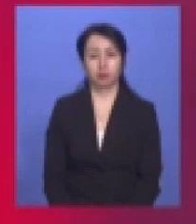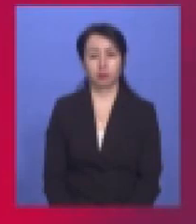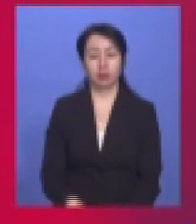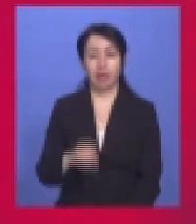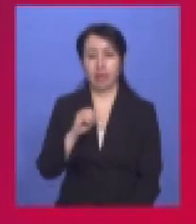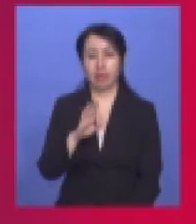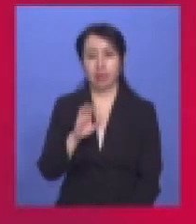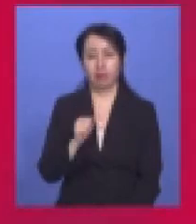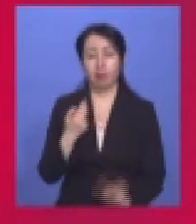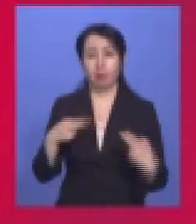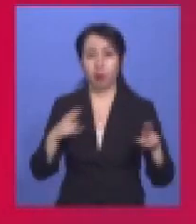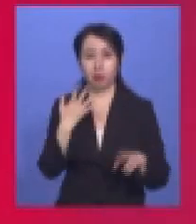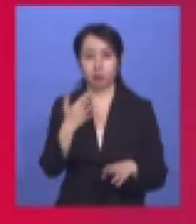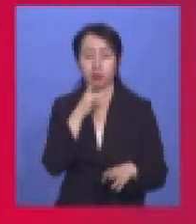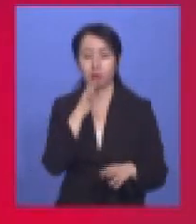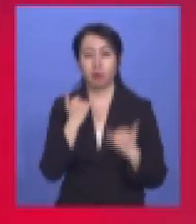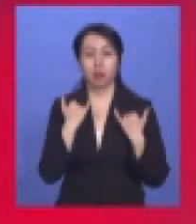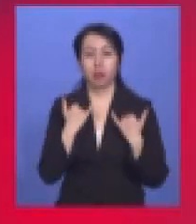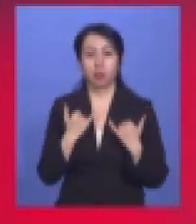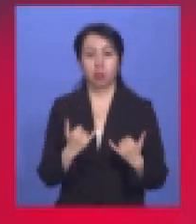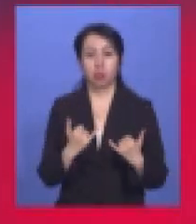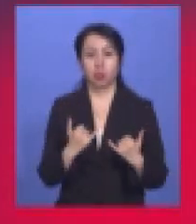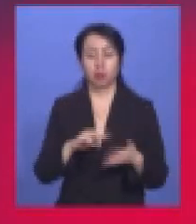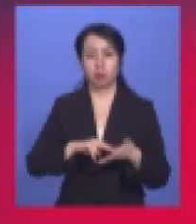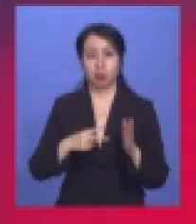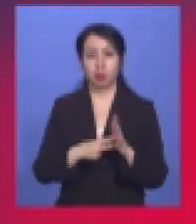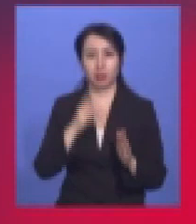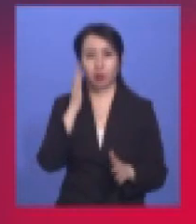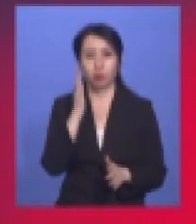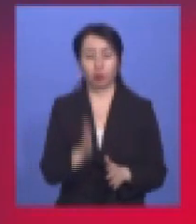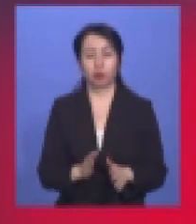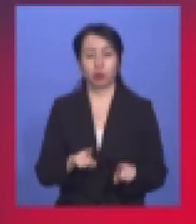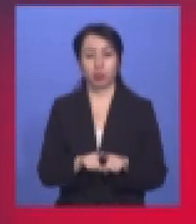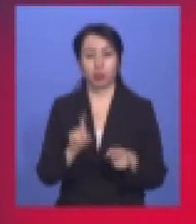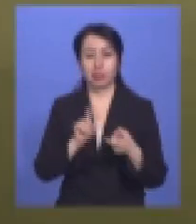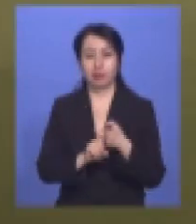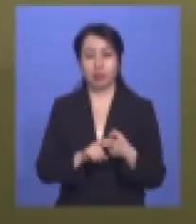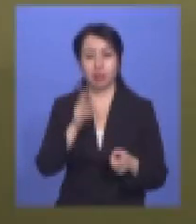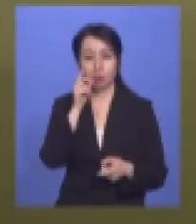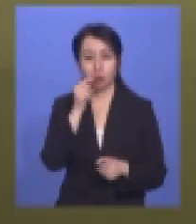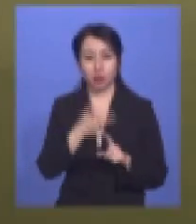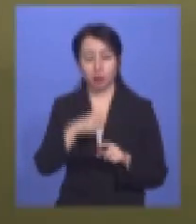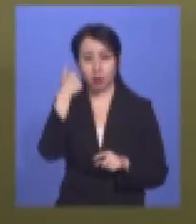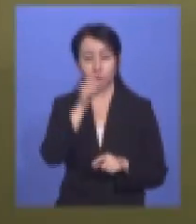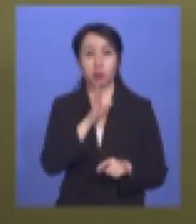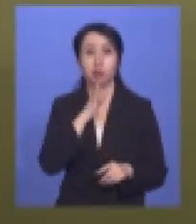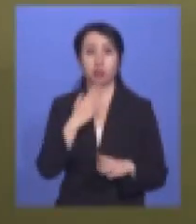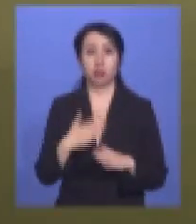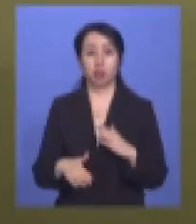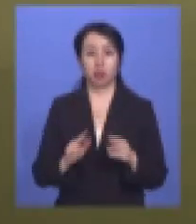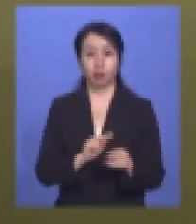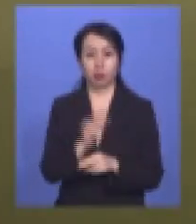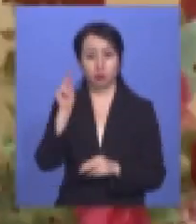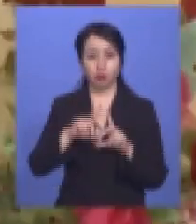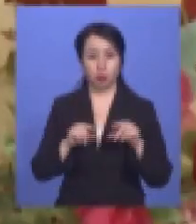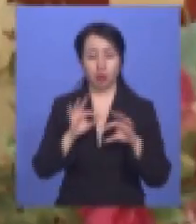Ева Джантлеева поет с 5 лет. Сейчас ей 15, и планы на будущее у нее также связаны с музыкой. В этом году девочка заканчивает обучение